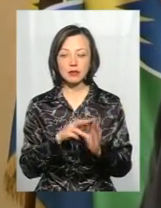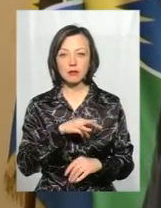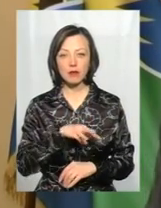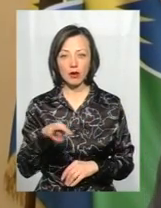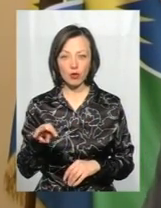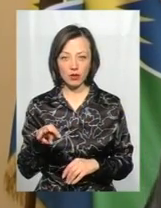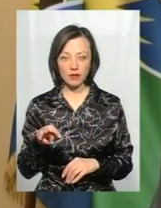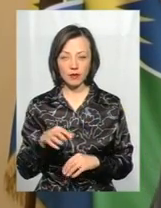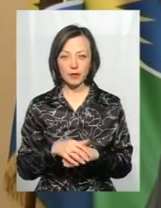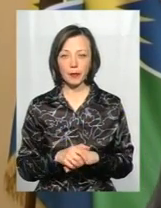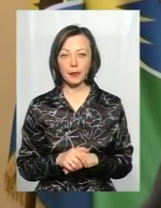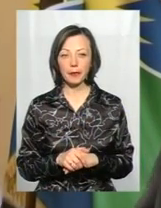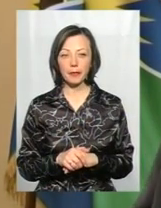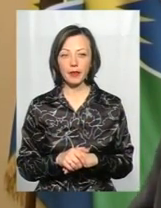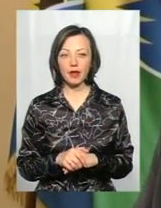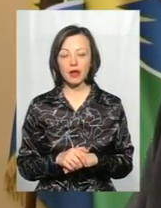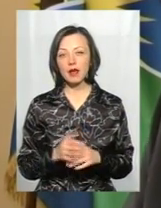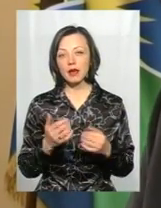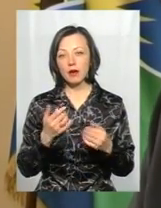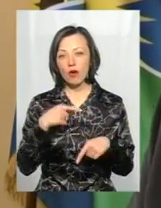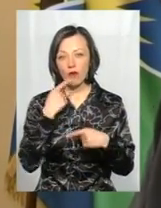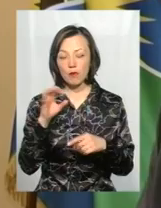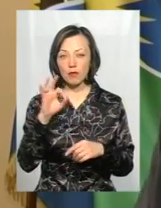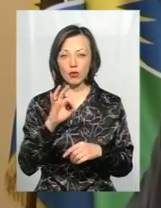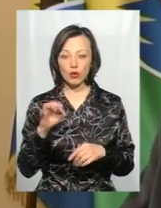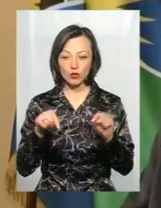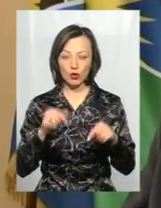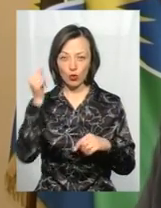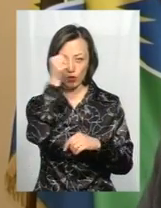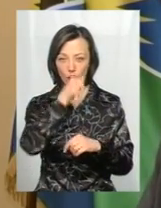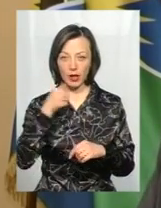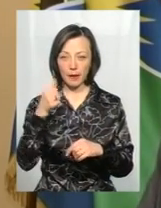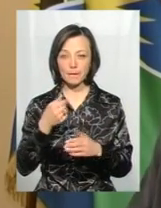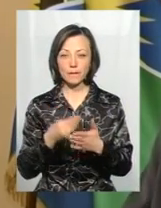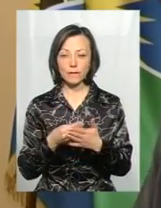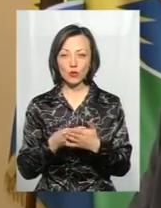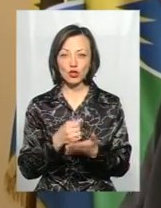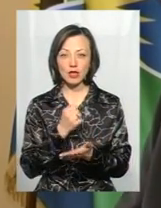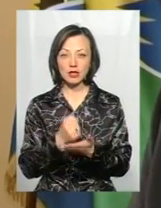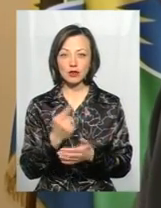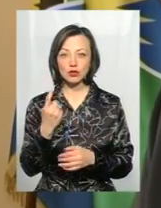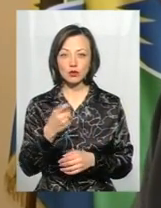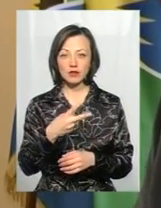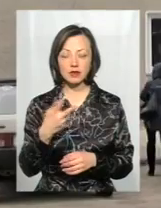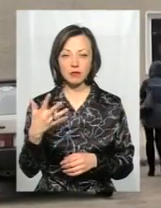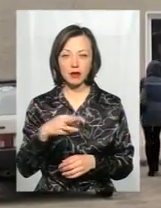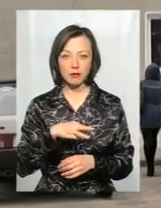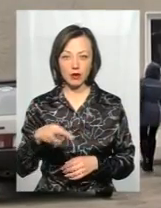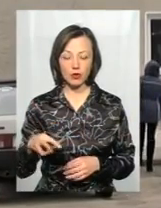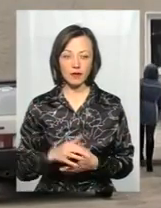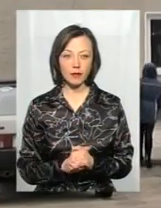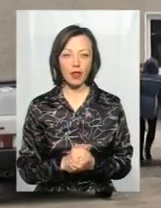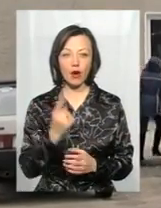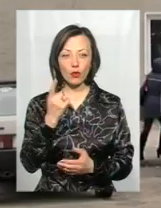мільйонів. 28 мільйонів, і ми говоримо про 150. Цього року ми вже приймали бюджет, на початку року 125 мільйонів. Одним